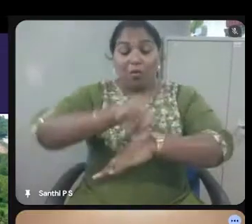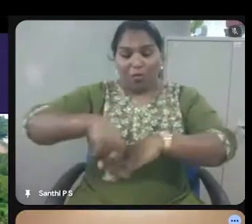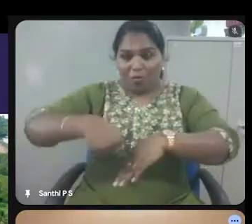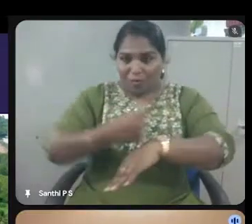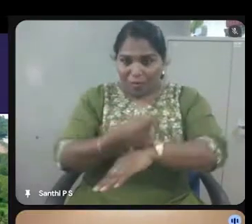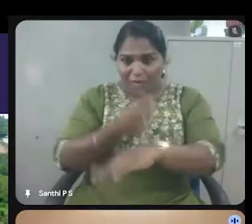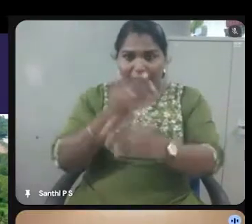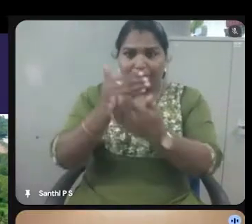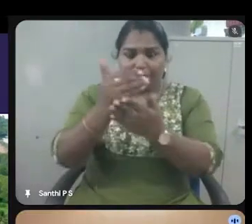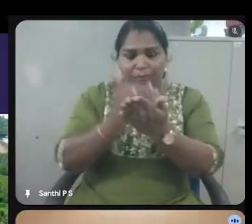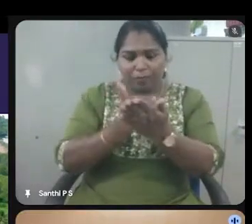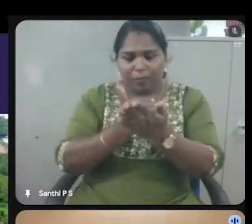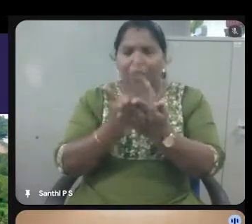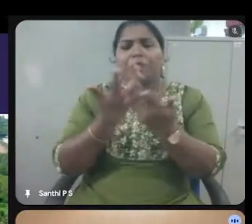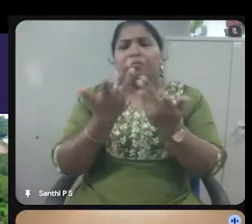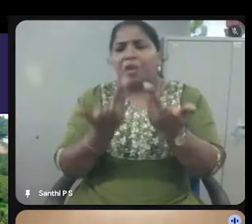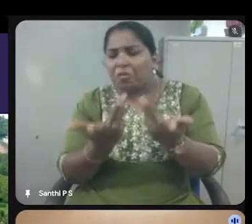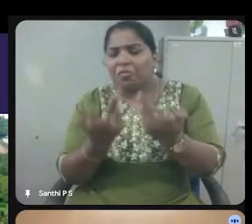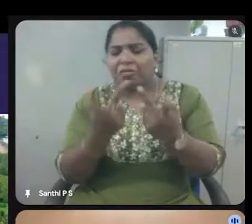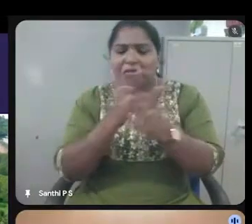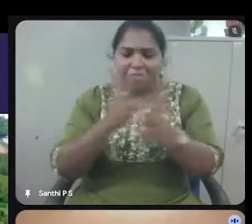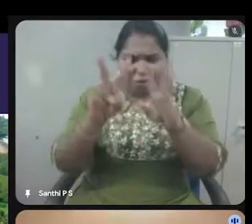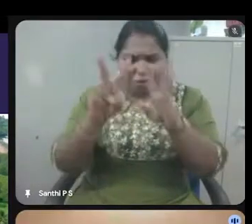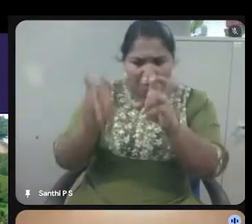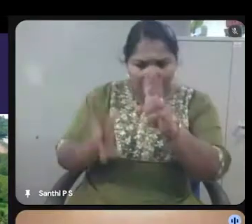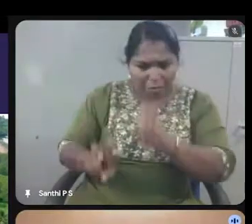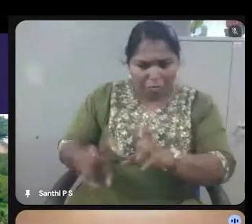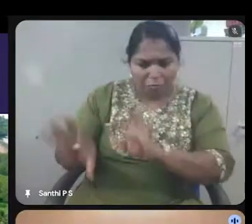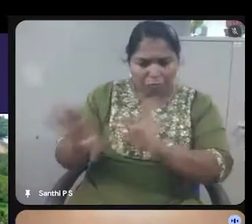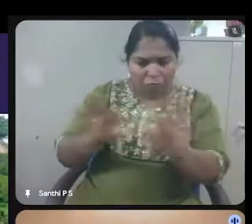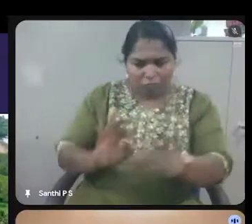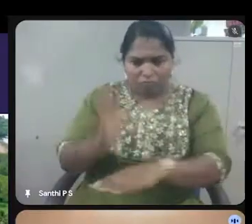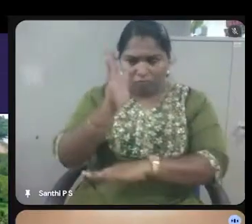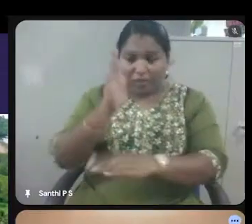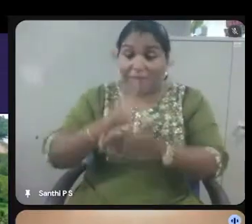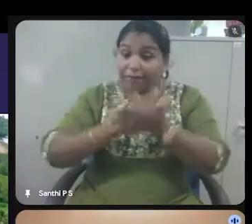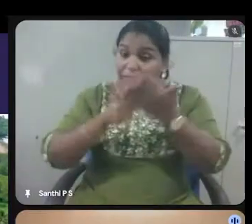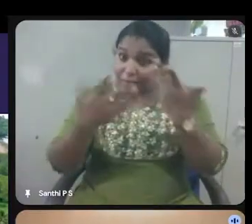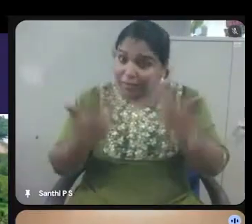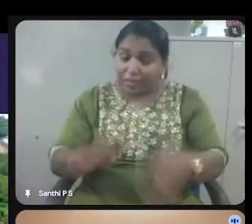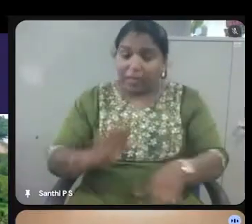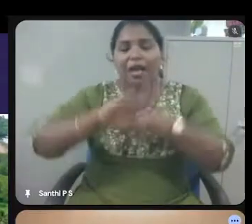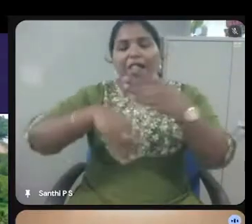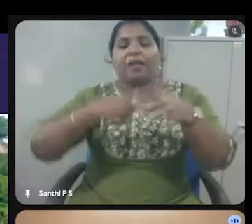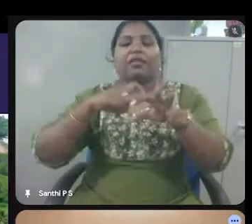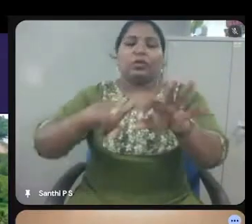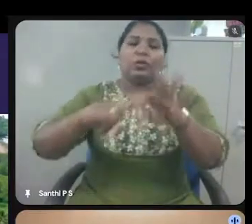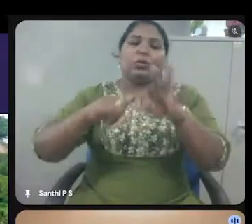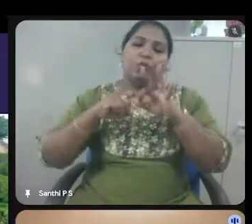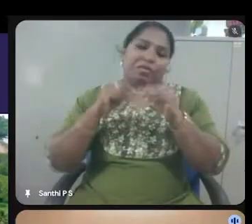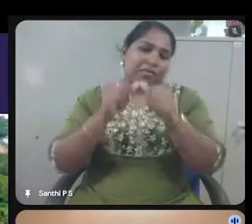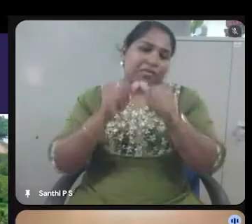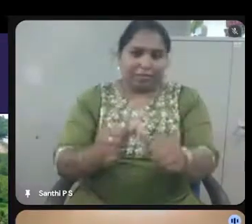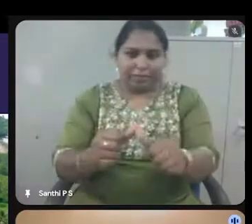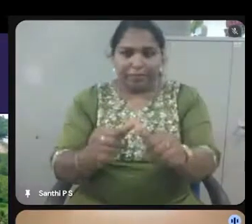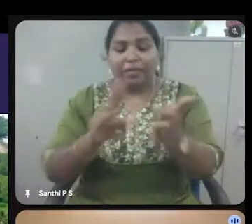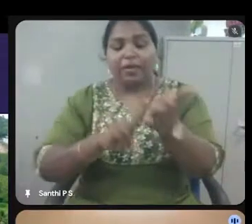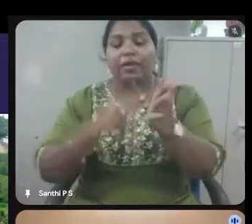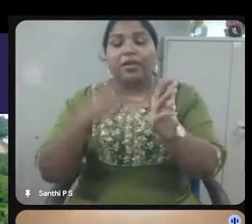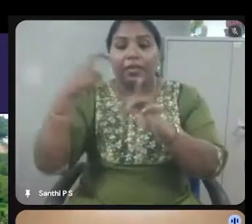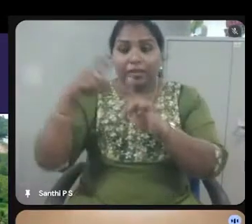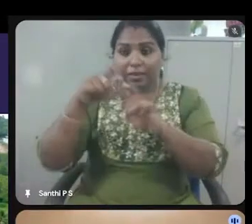സെഷൻ തിരഞ്ഞെടുത്ത വിഷയത്തെക്കുറിച്ചുള്ള ക്ലാസും ചോദ്യോത്തര വേളയുമായാണ് നിഡാസ് നടത്തി വരുന്നത്. നിഡാസിന്റെ